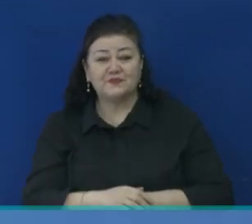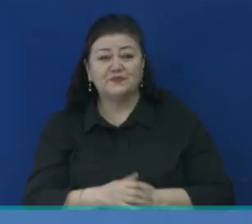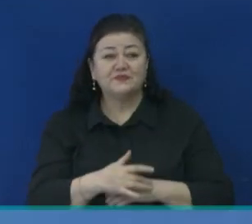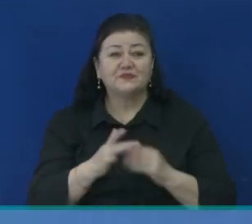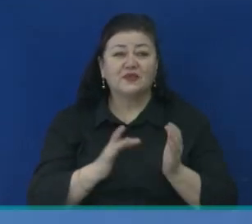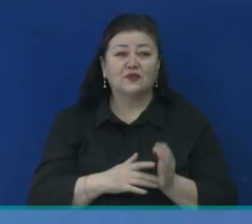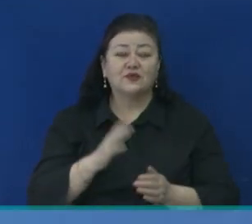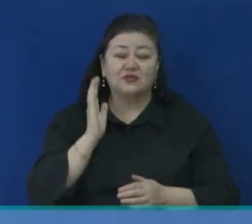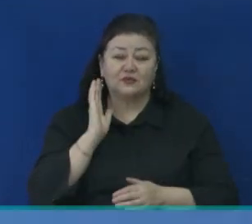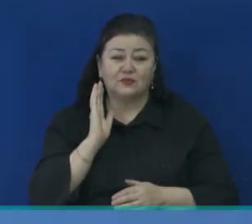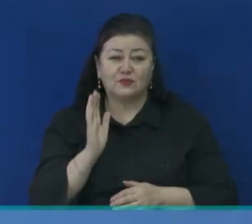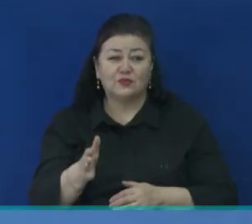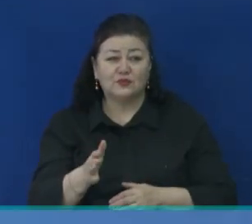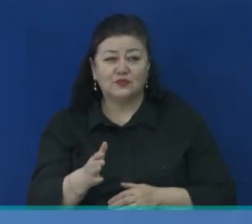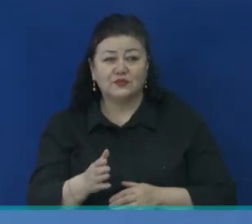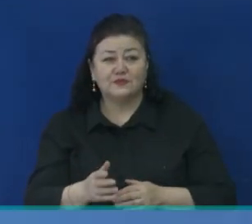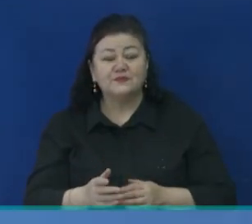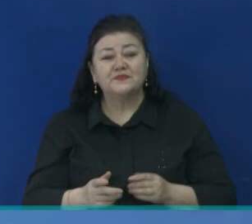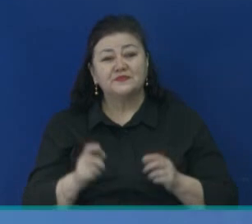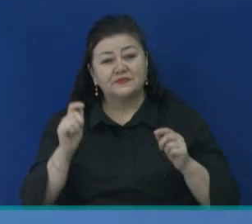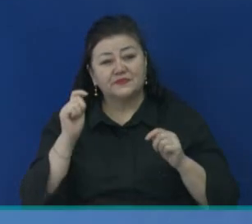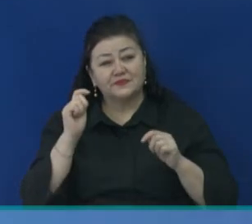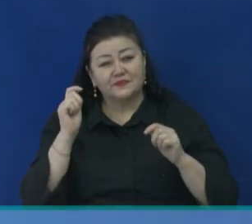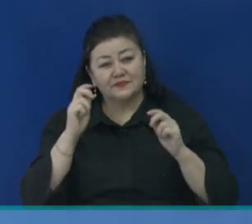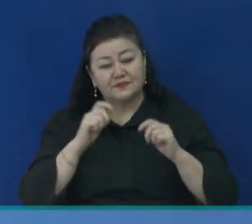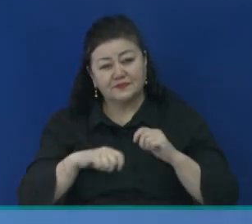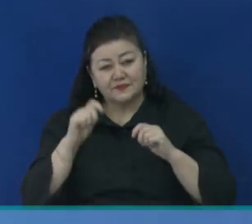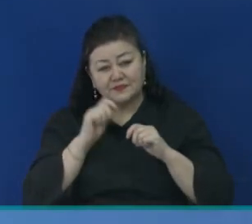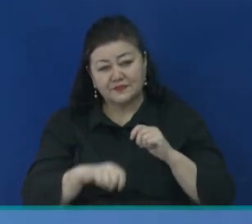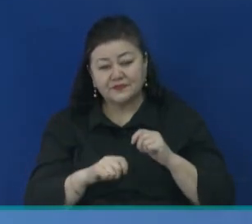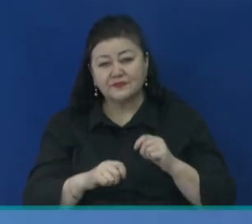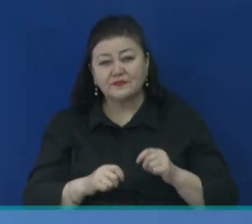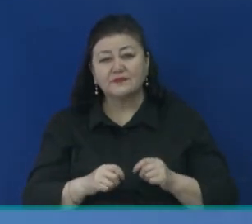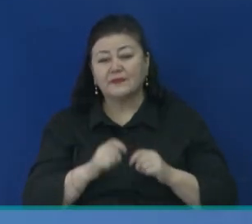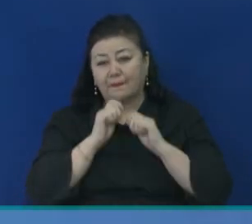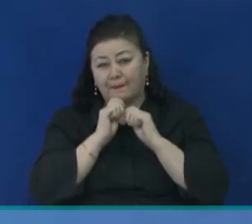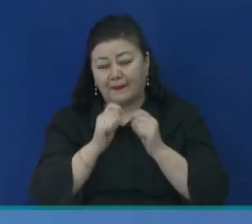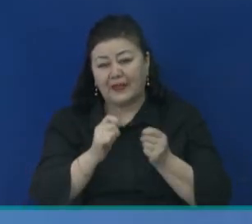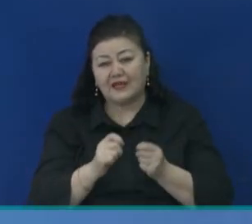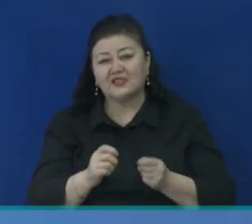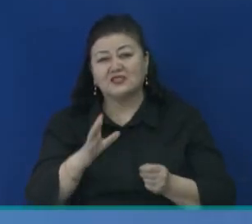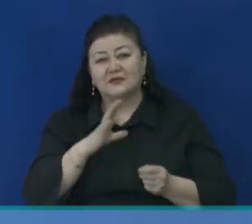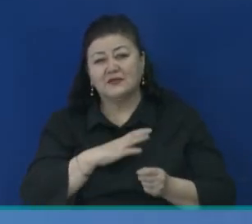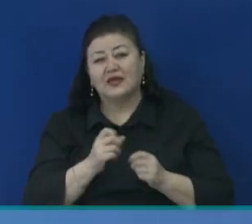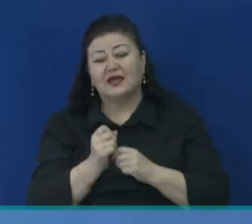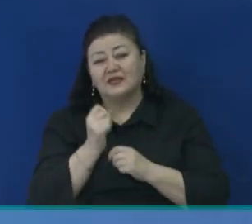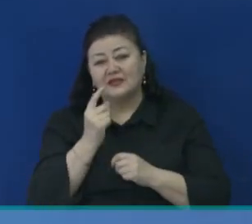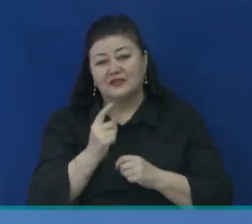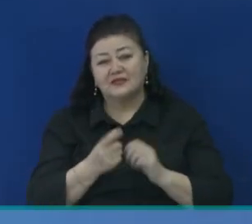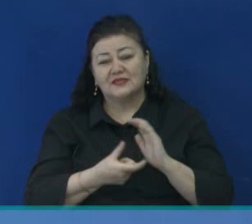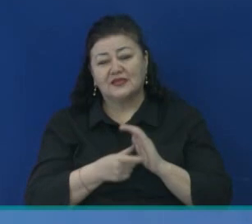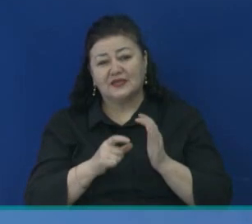Қаламызда болашақ өлкетанушы облыстық ғылыми зерттеу жұмыстар байқауының марапаттау рәсімі өтті. 11-ші сынып оқушылар